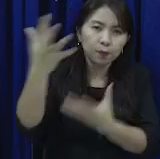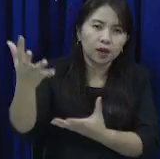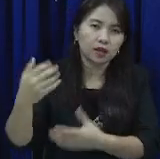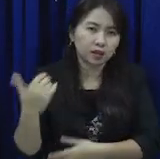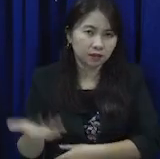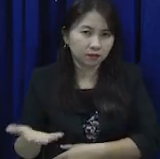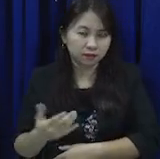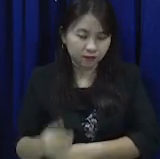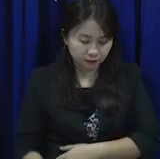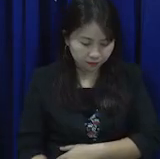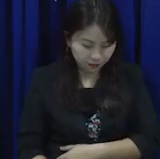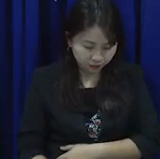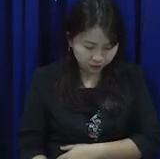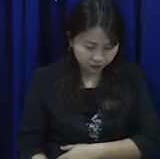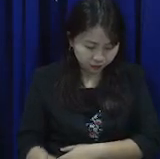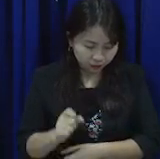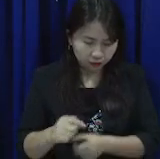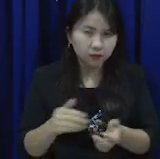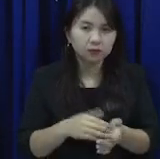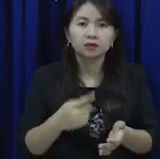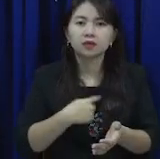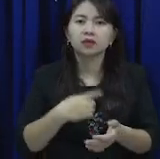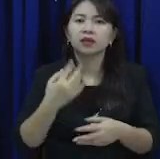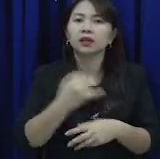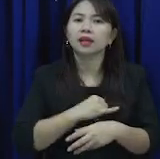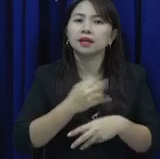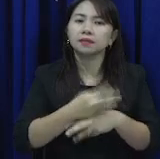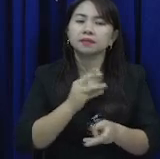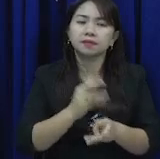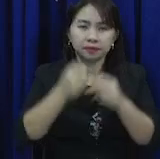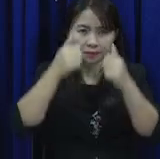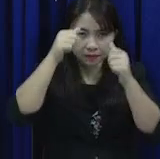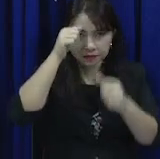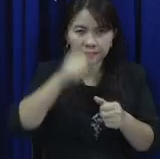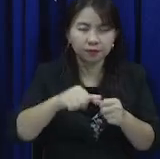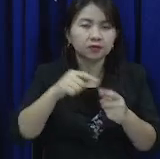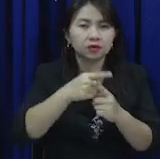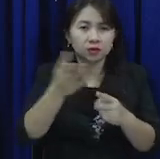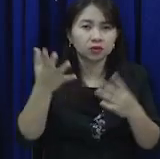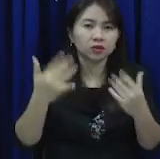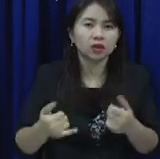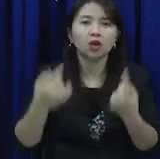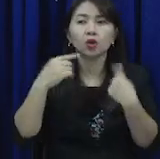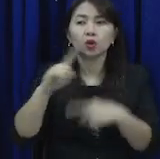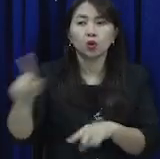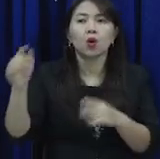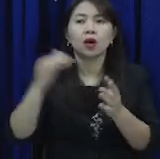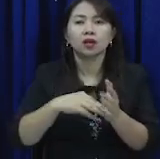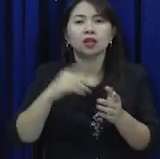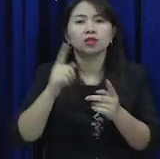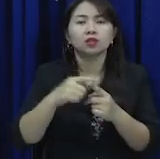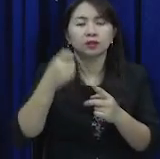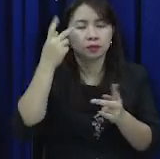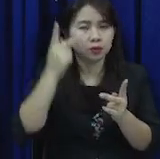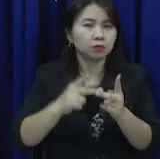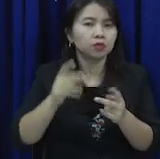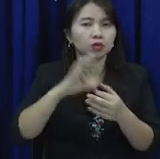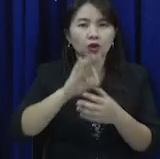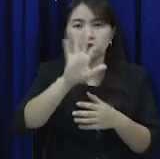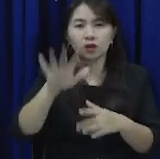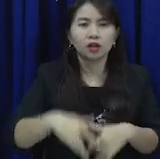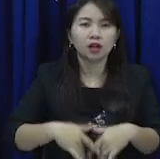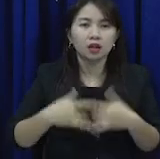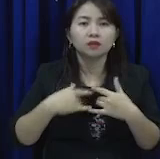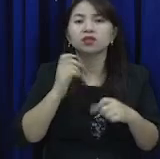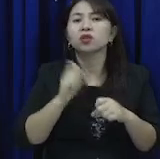nga ngayon pinapaalala namin sa inyo You have to go back to the purpose of your life para hindi ka ma-distract ng diyablo sa dapat